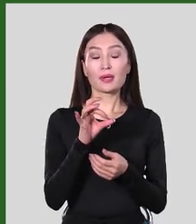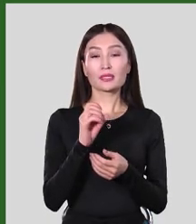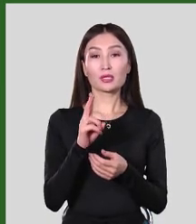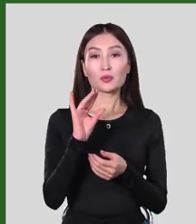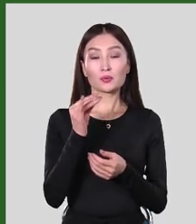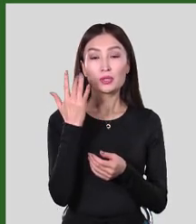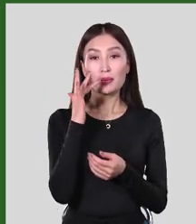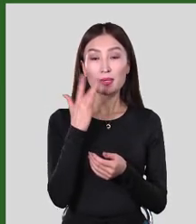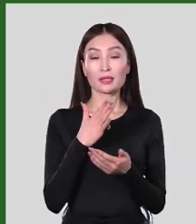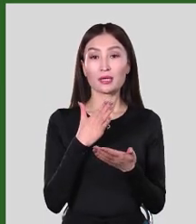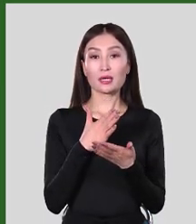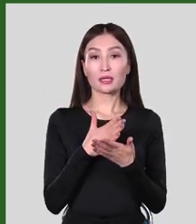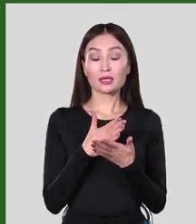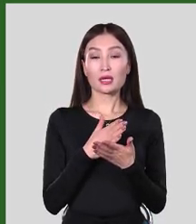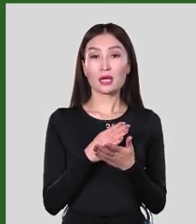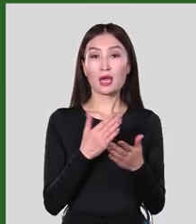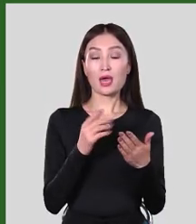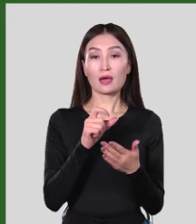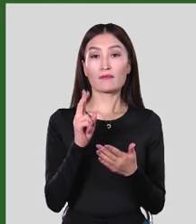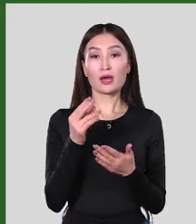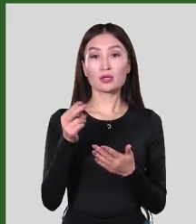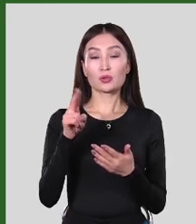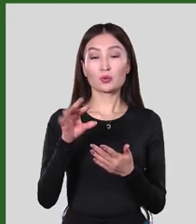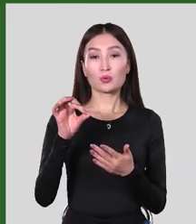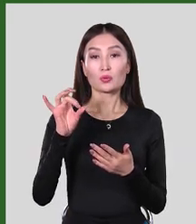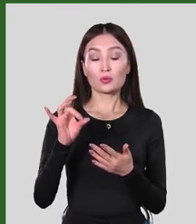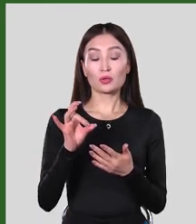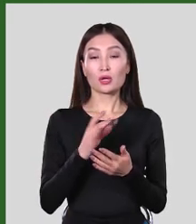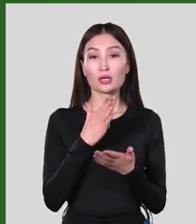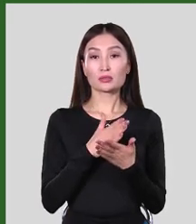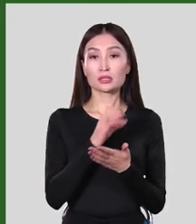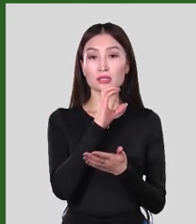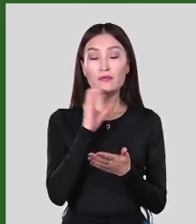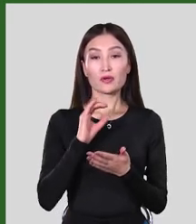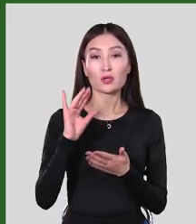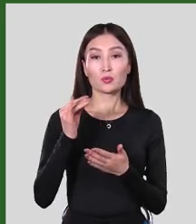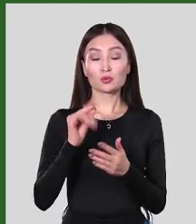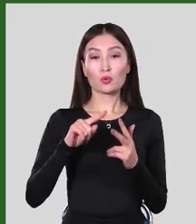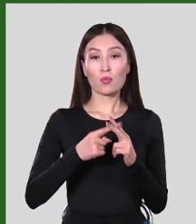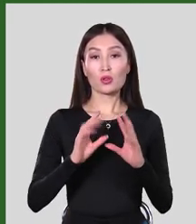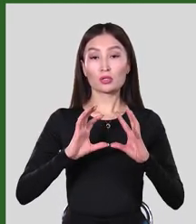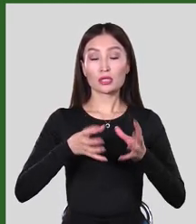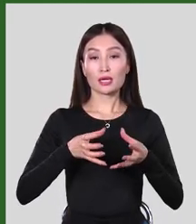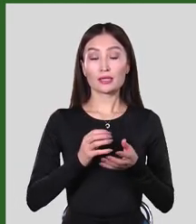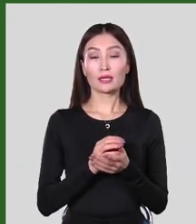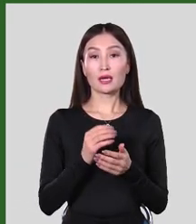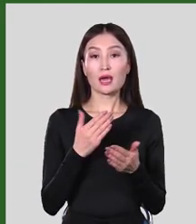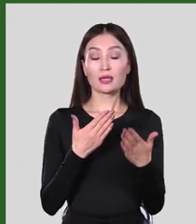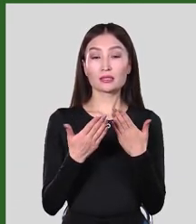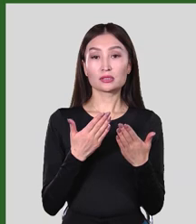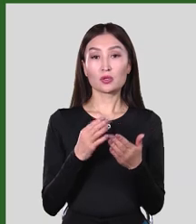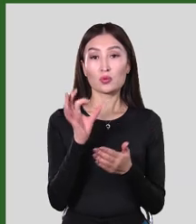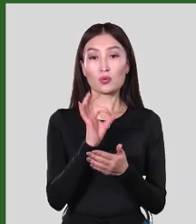Материк Южная Америка относительно экватора расположен в северном и южном полушариях.